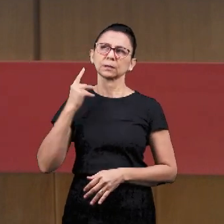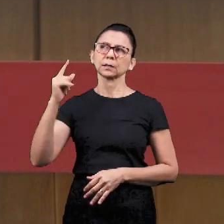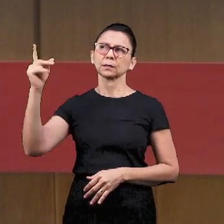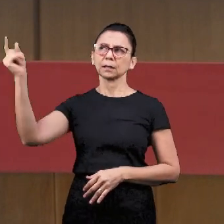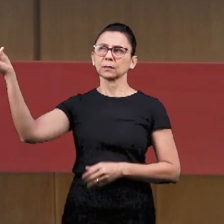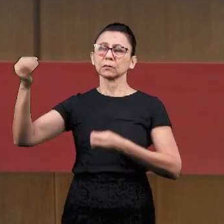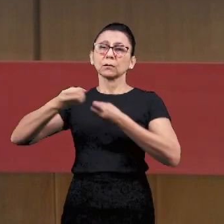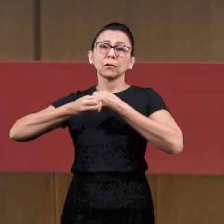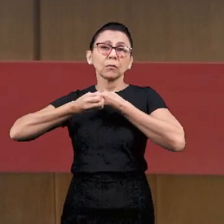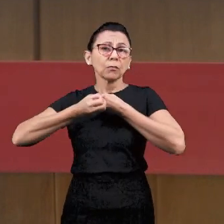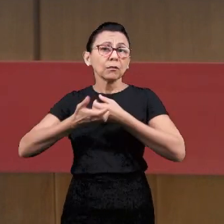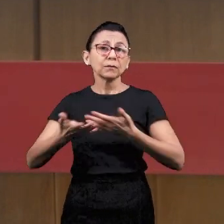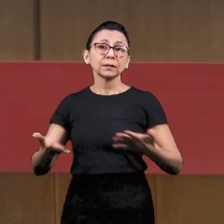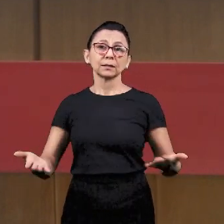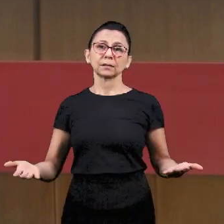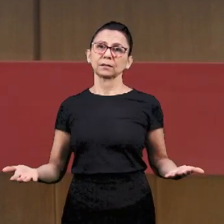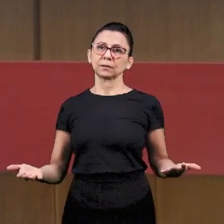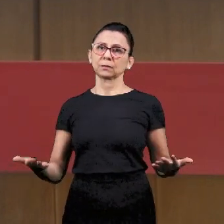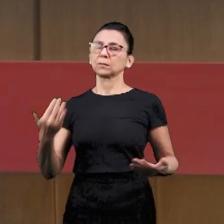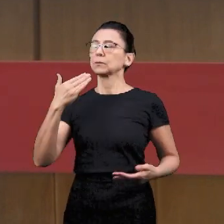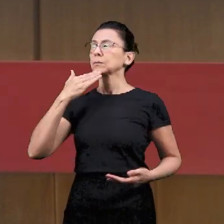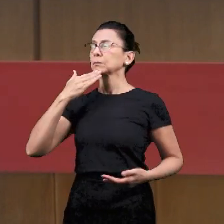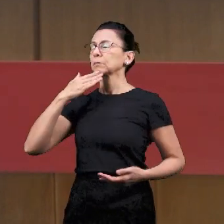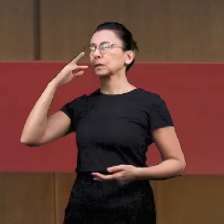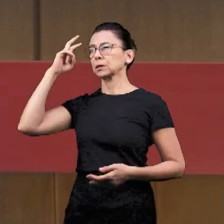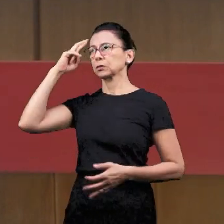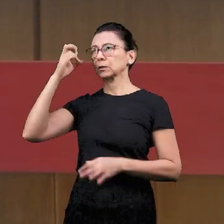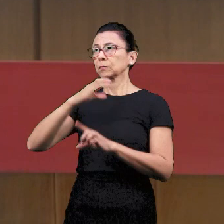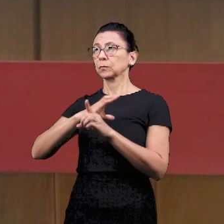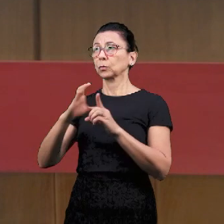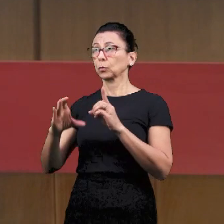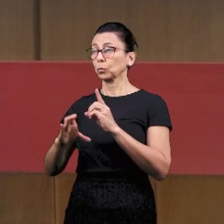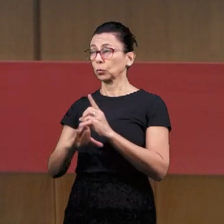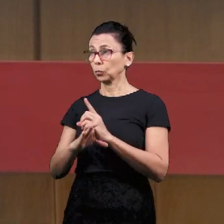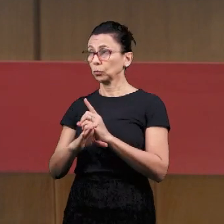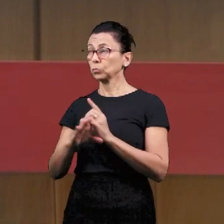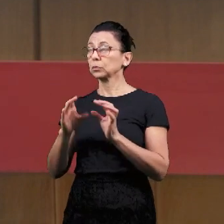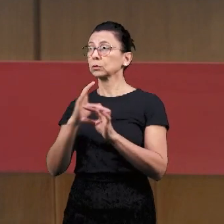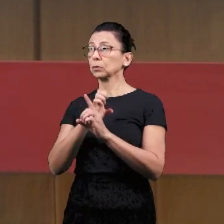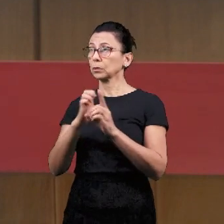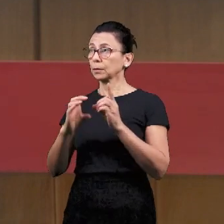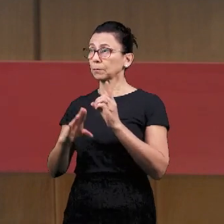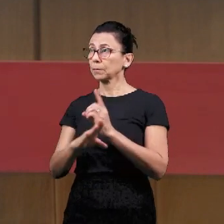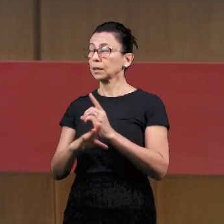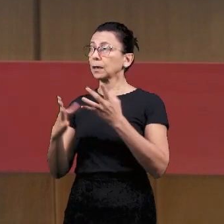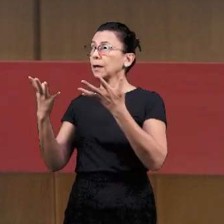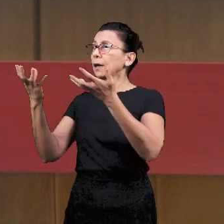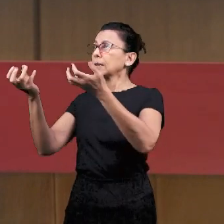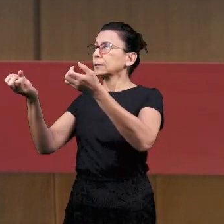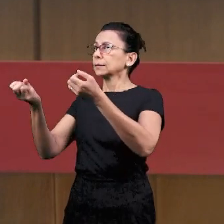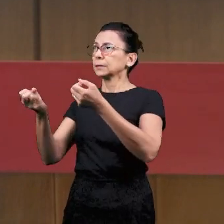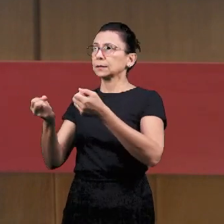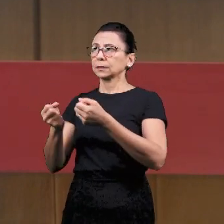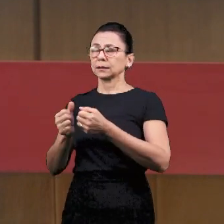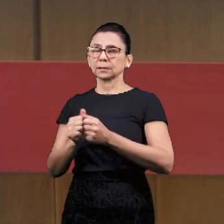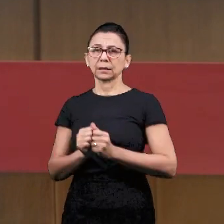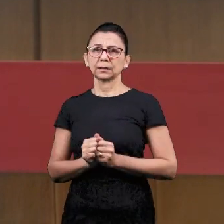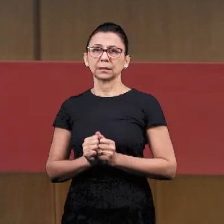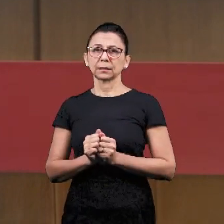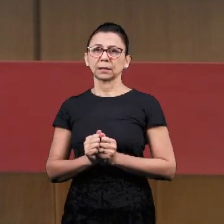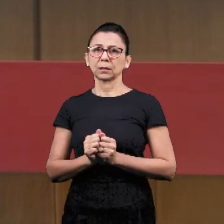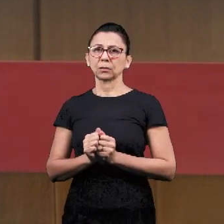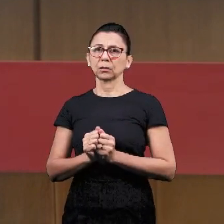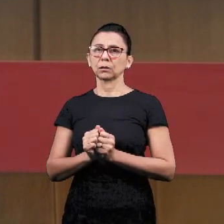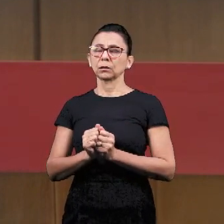donnes. Maintenant, nous demandons, reçois sur ton autel le culte de ce matin, l'école biblique dominicale, et ramène-nous en paix,